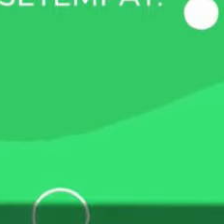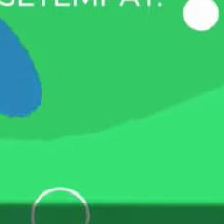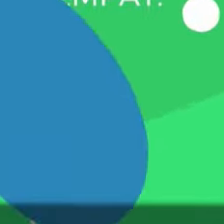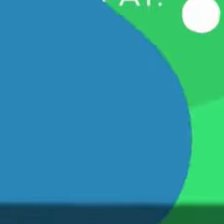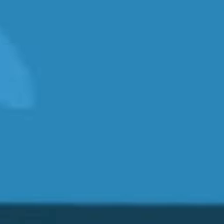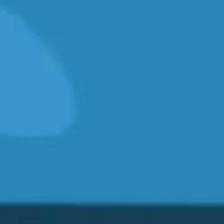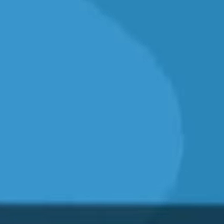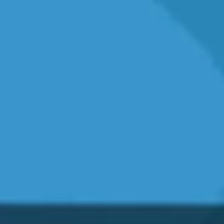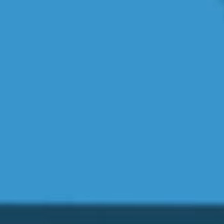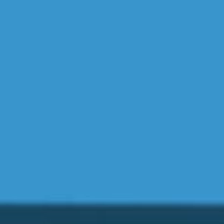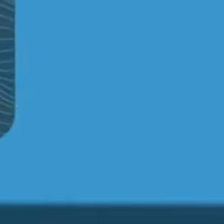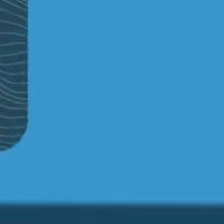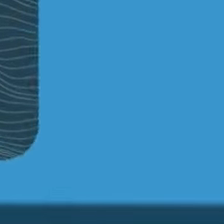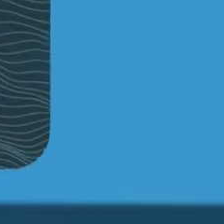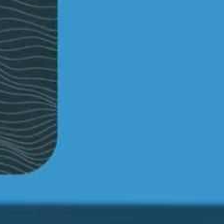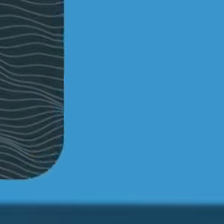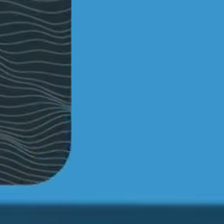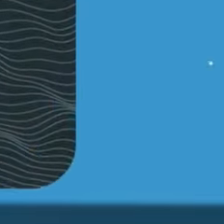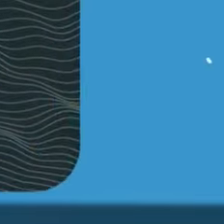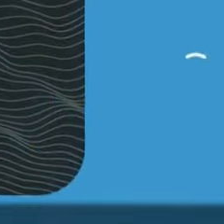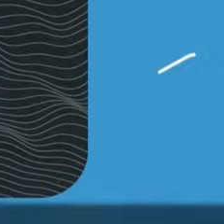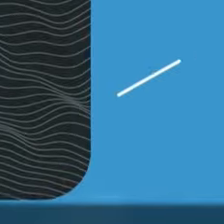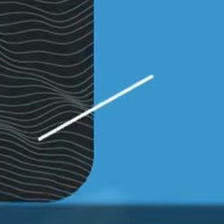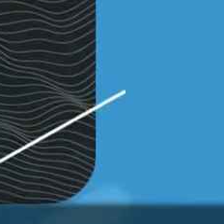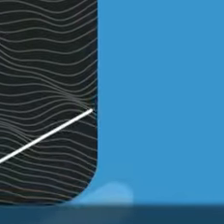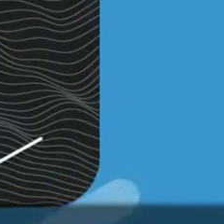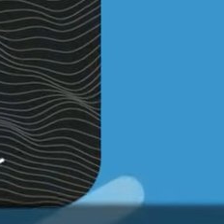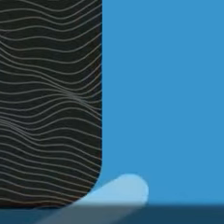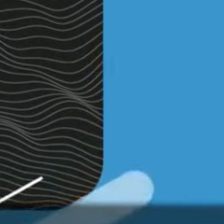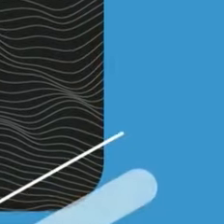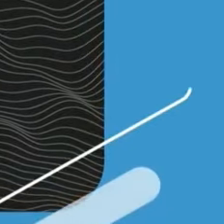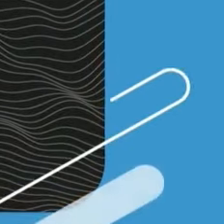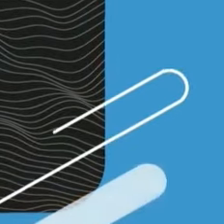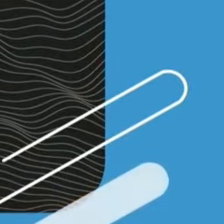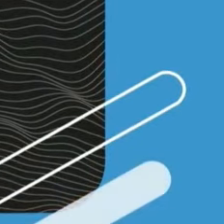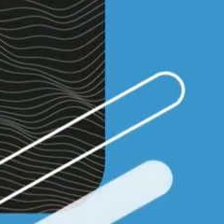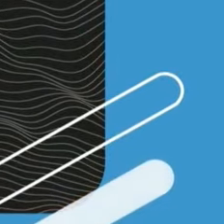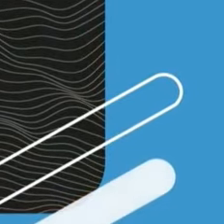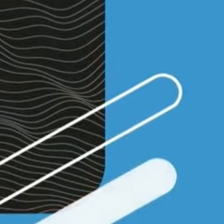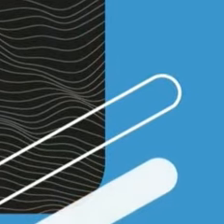setempat. Terdapat dua jenis siren. Pertama, bunyi siren amaran.